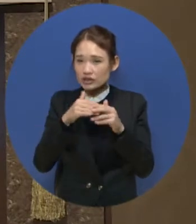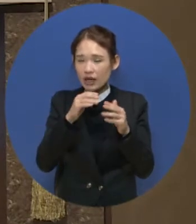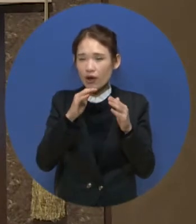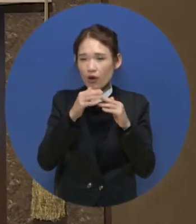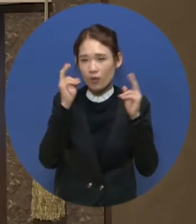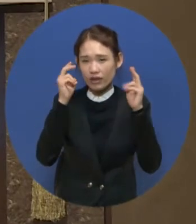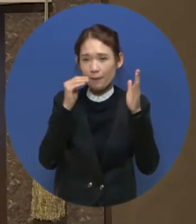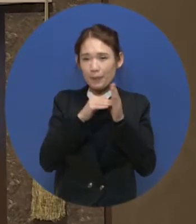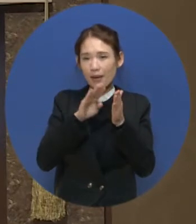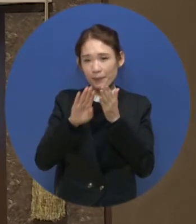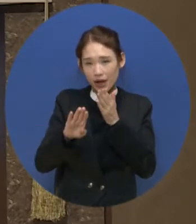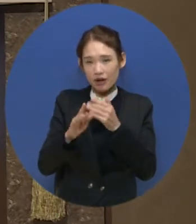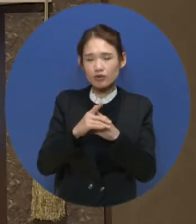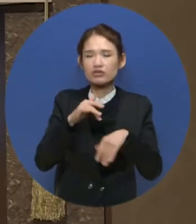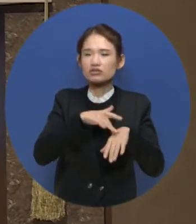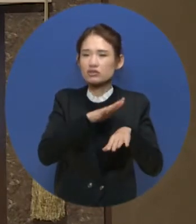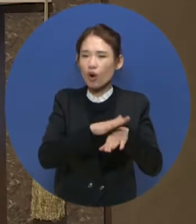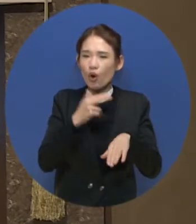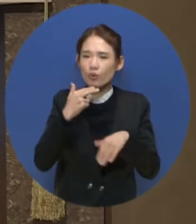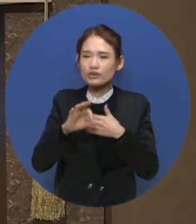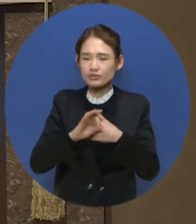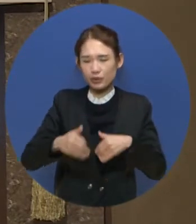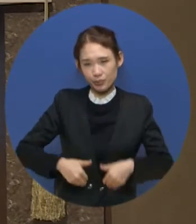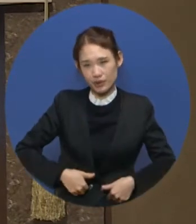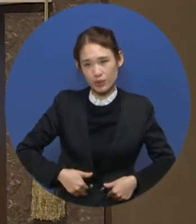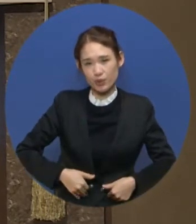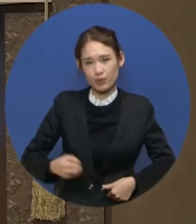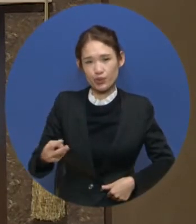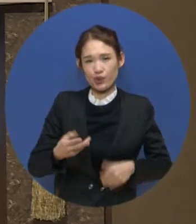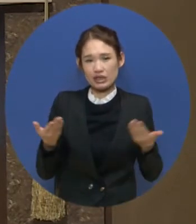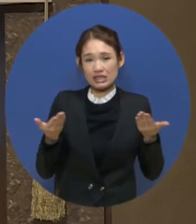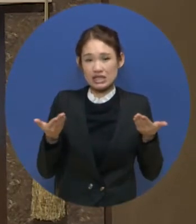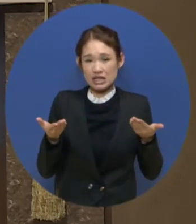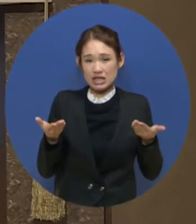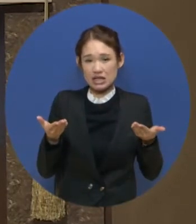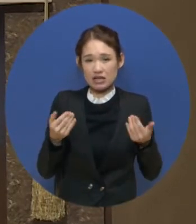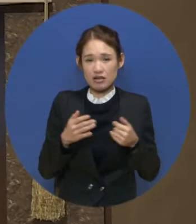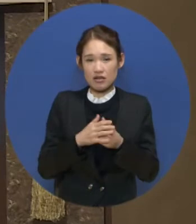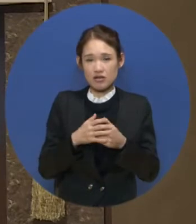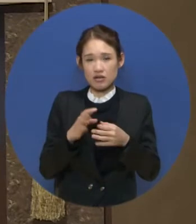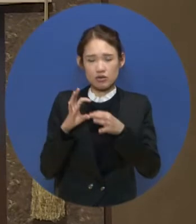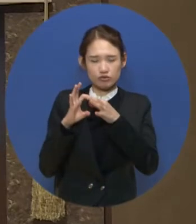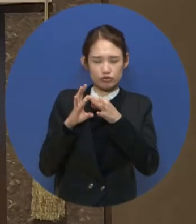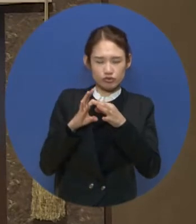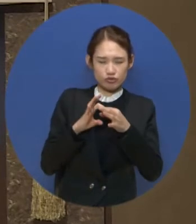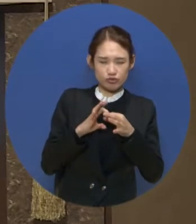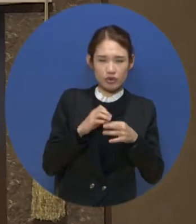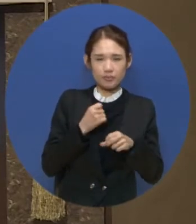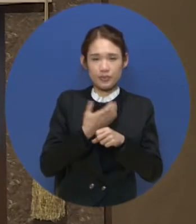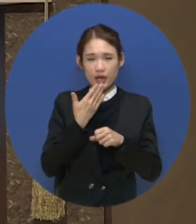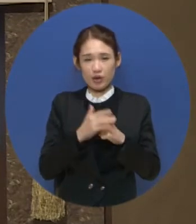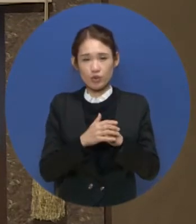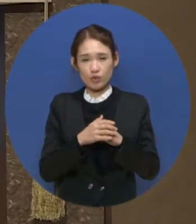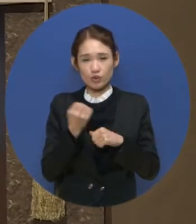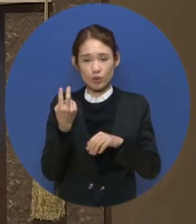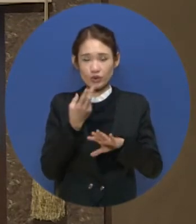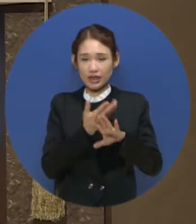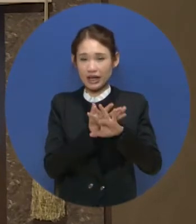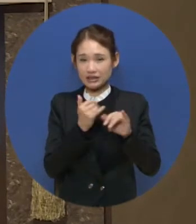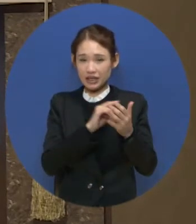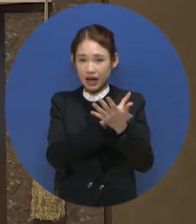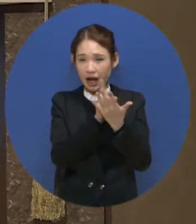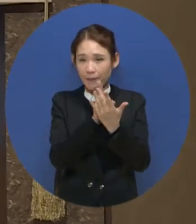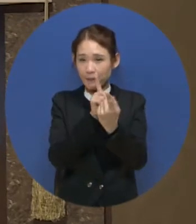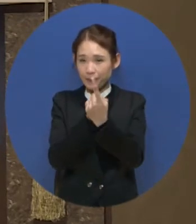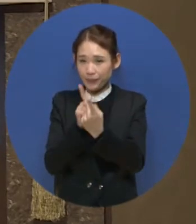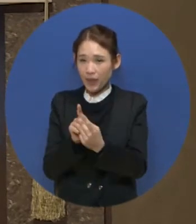돼 있을 때는 이것도 필요한 거거든요. 그리고 이제 작업을 얼마만큼 좀 오래 유지하고 또 다른 사람들과의 관계,